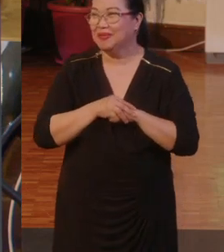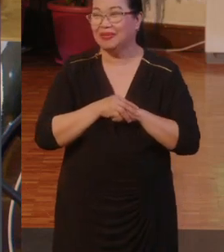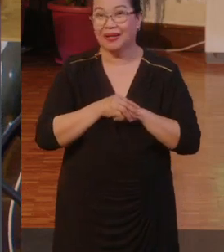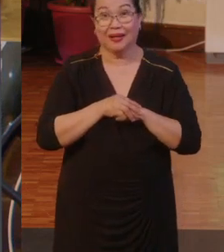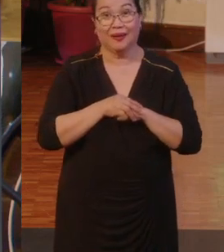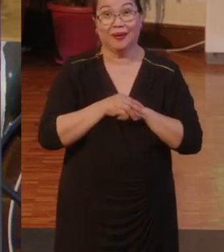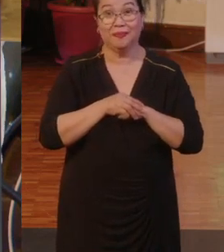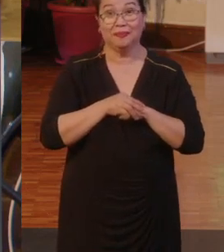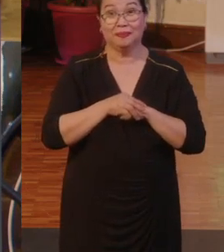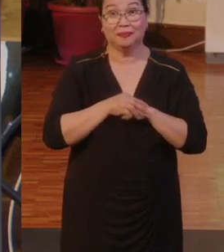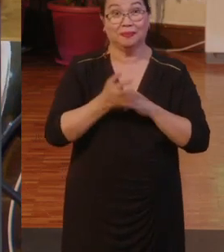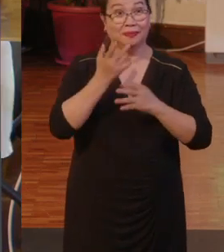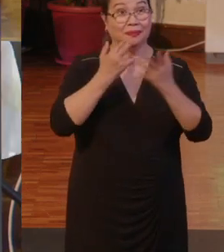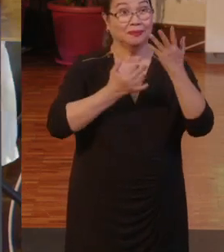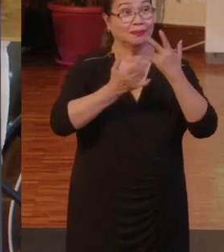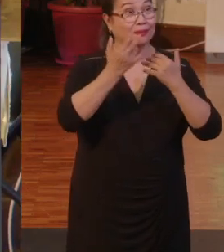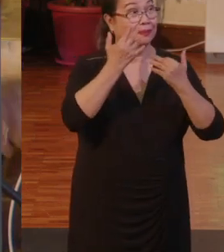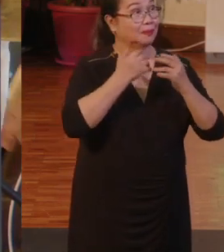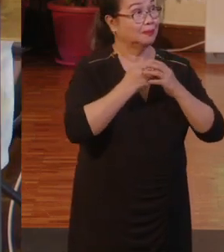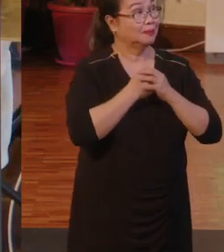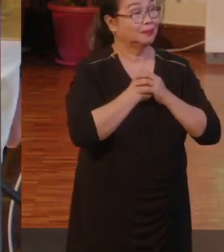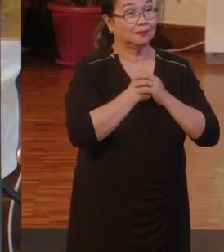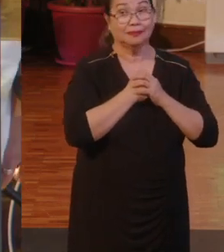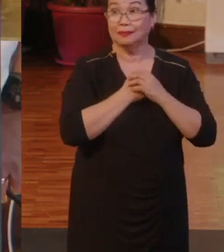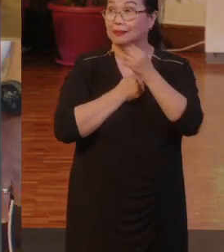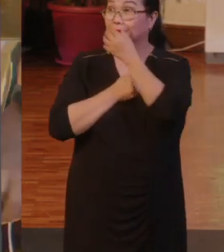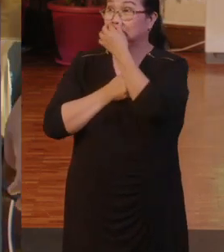kalakasan natin ng ating Panginoon